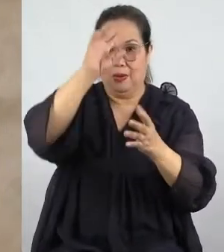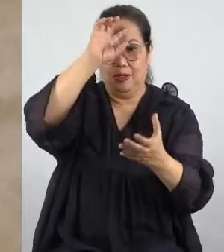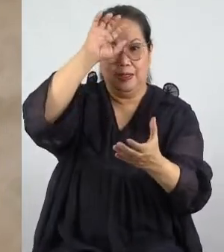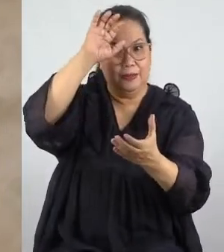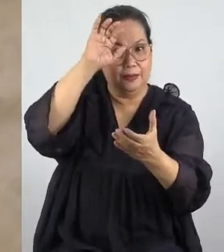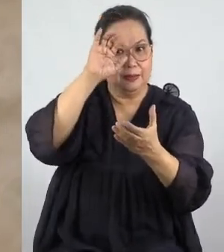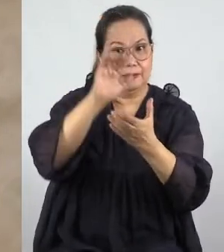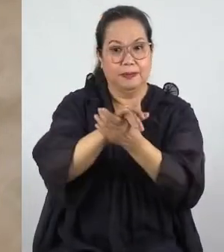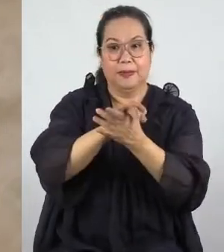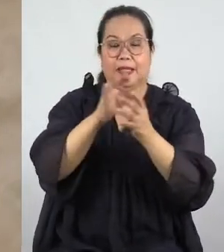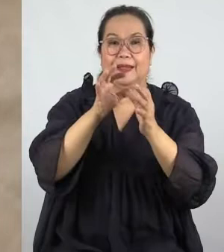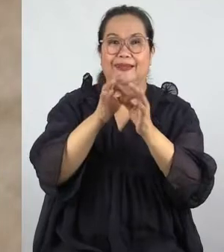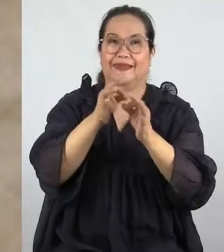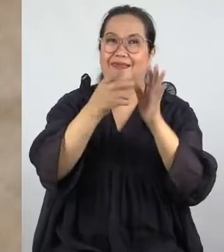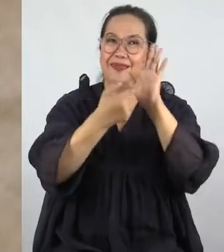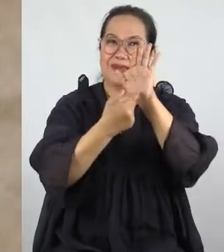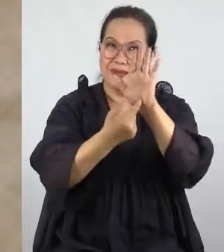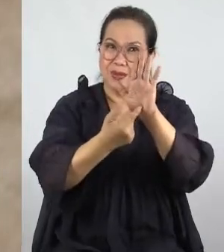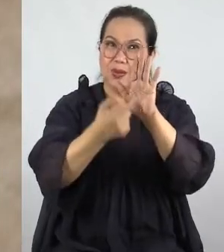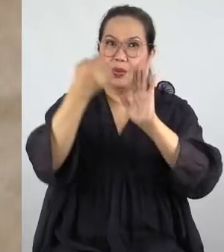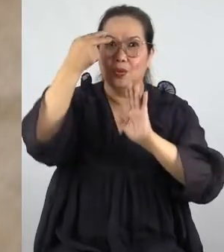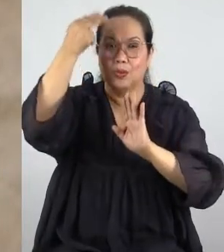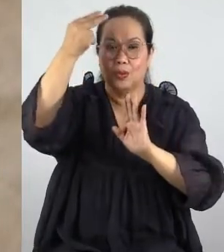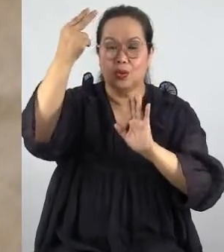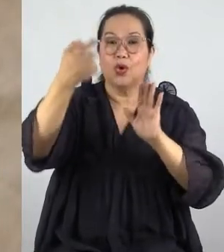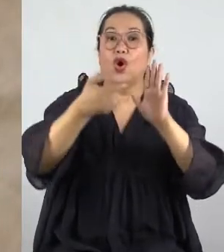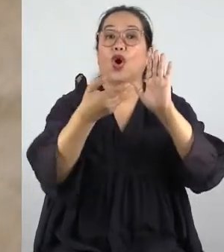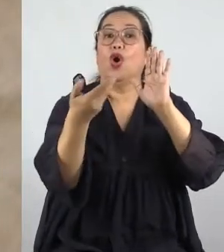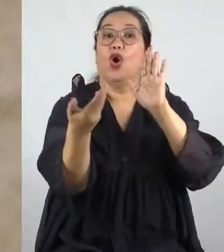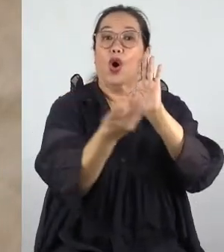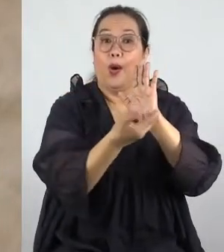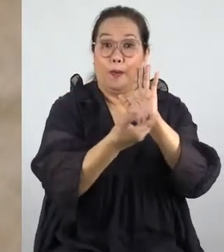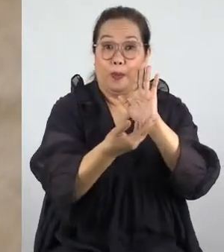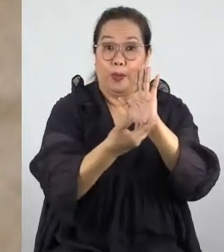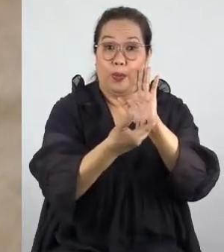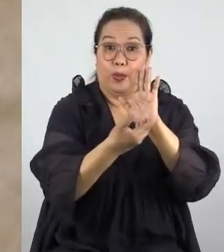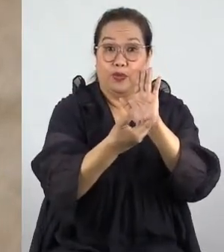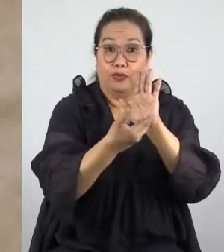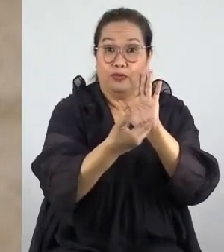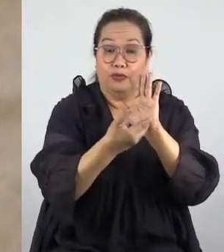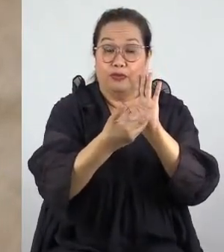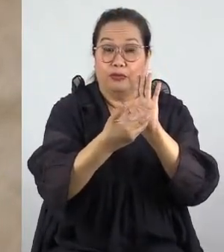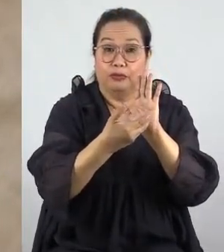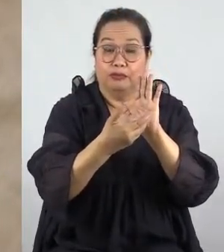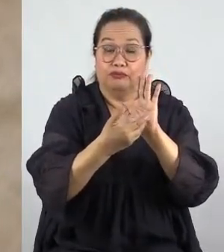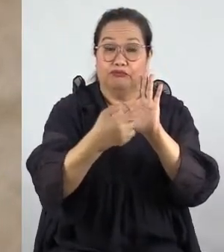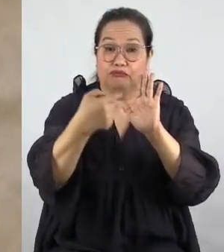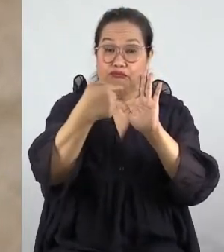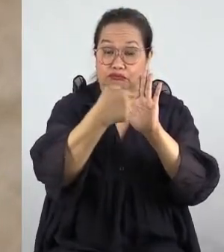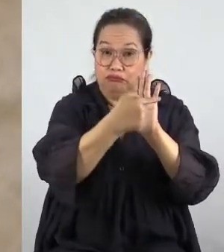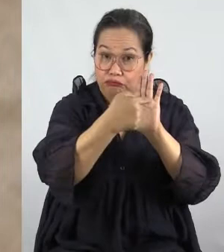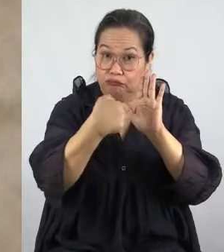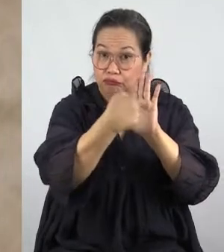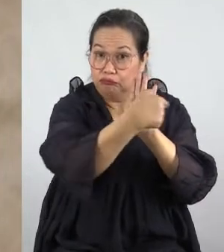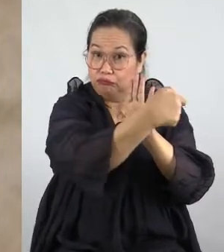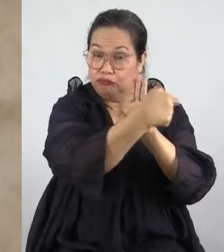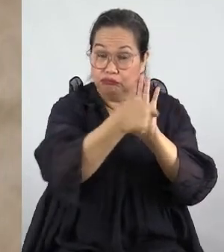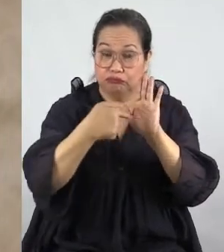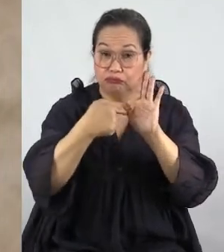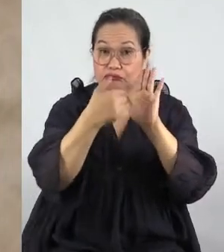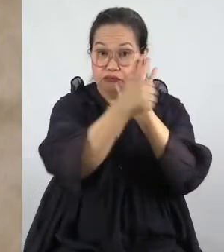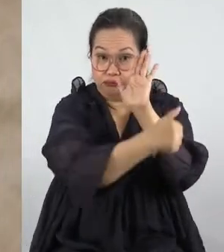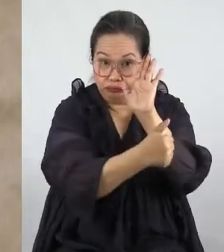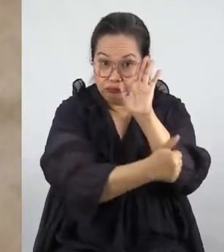pananampalataya ay saksi, ebidensya sa atin na ang buhay ng